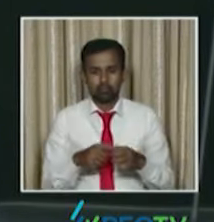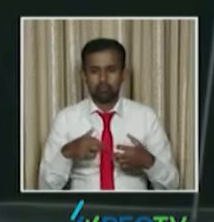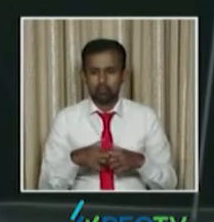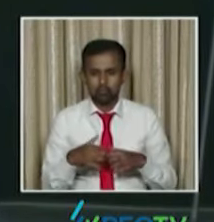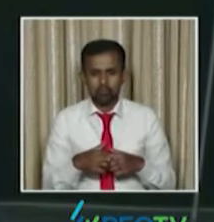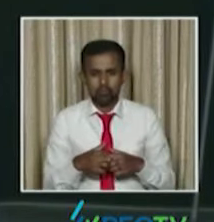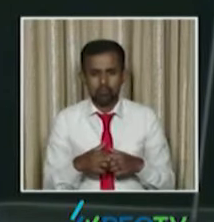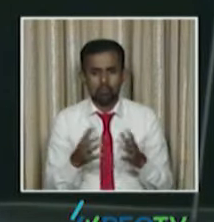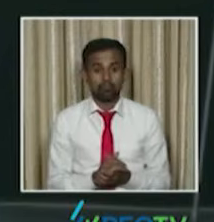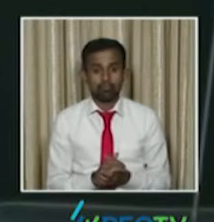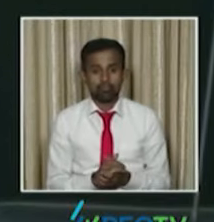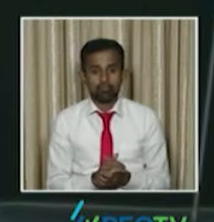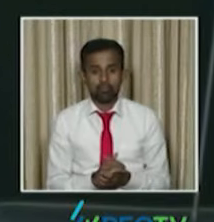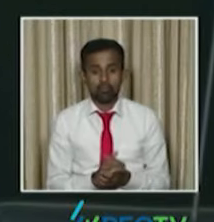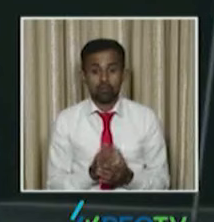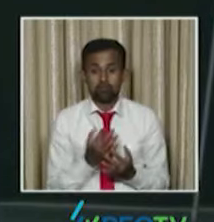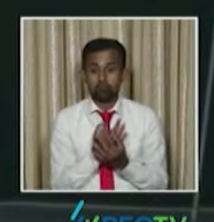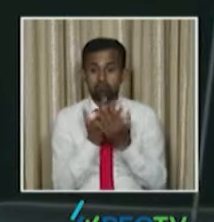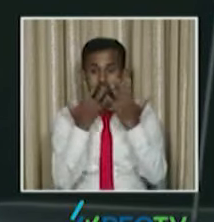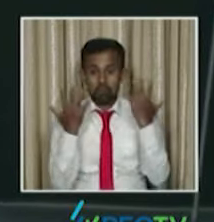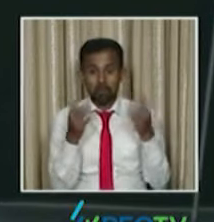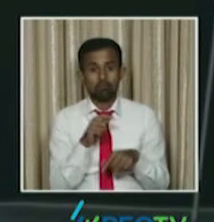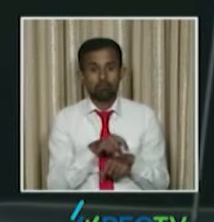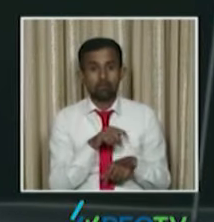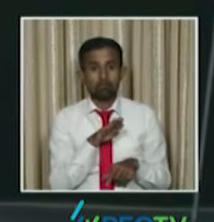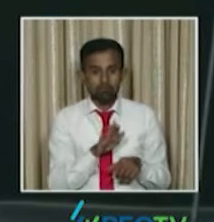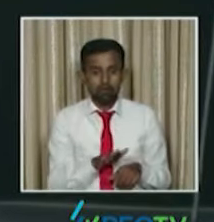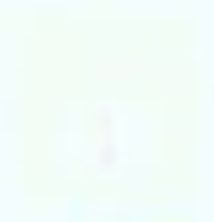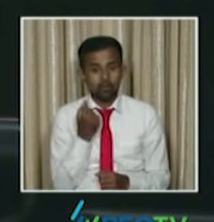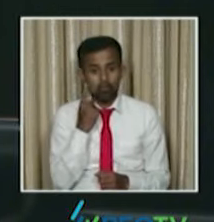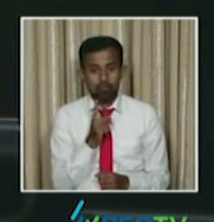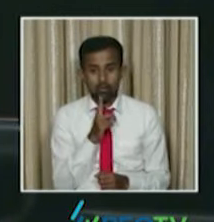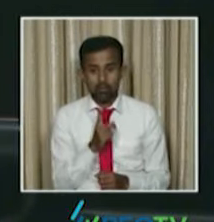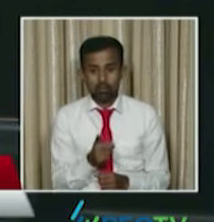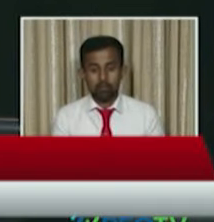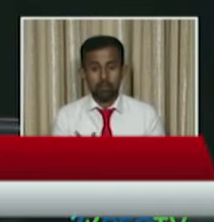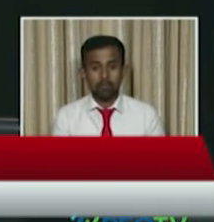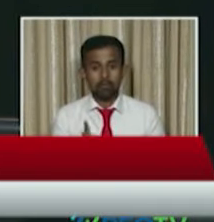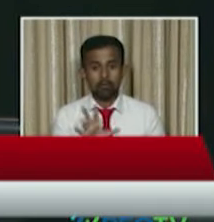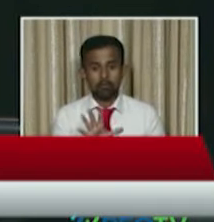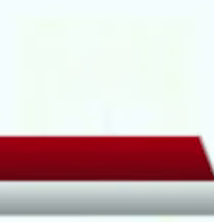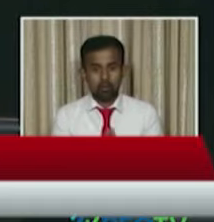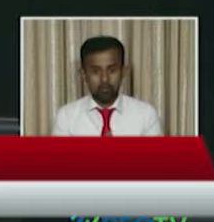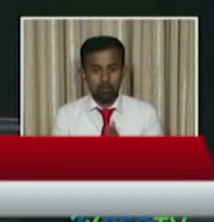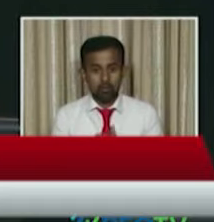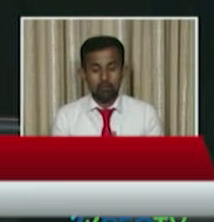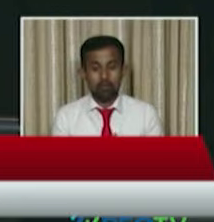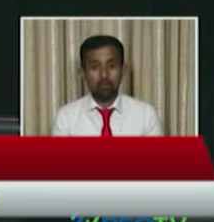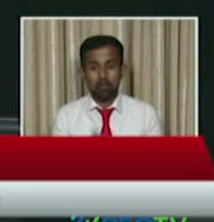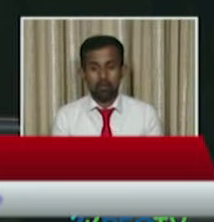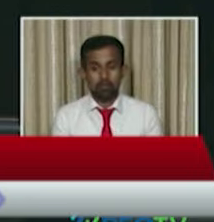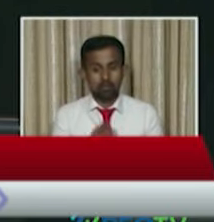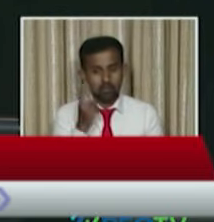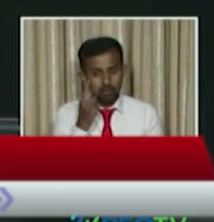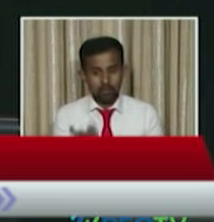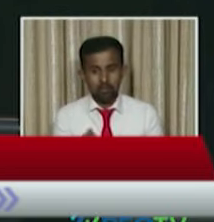ගැටලු විසඳිච්ච ස්වර්ණමය යුගයක ඉඳලා තමයි අපිට කතා කරන්න සිදු වෙන්නේ. මේ 225ම අපි එකට එකතු වෙලා නැවත වතාවක්